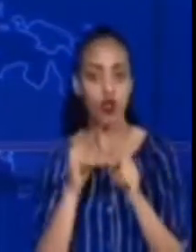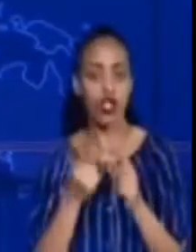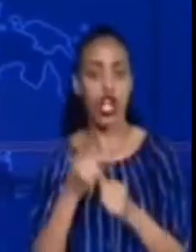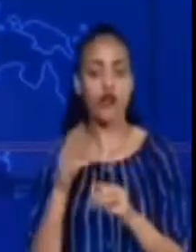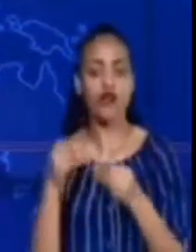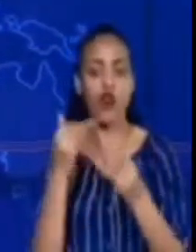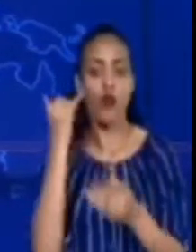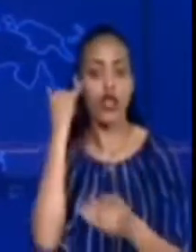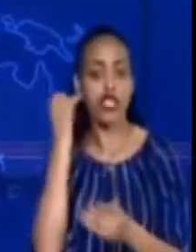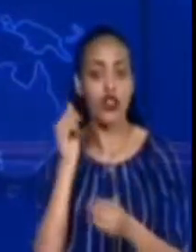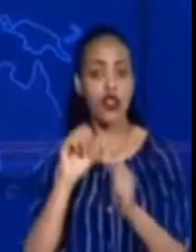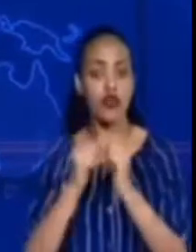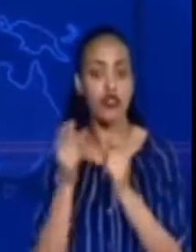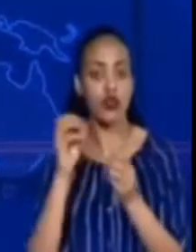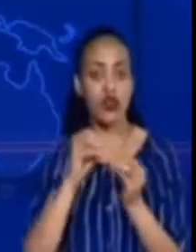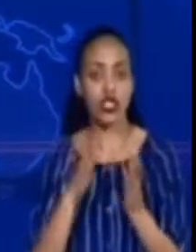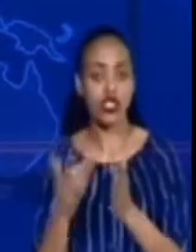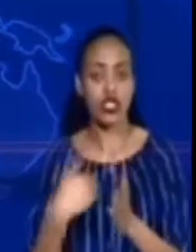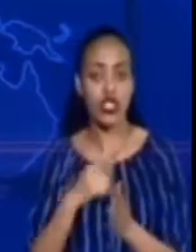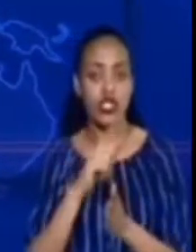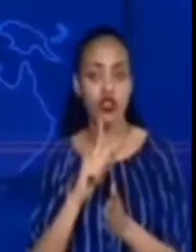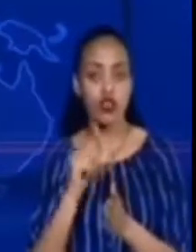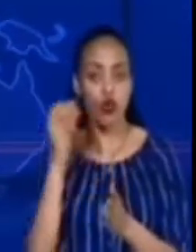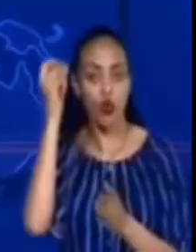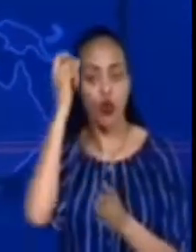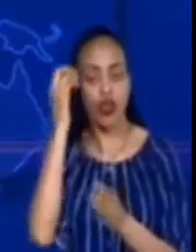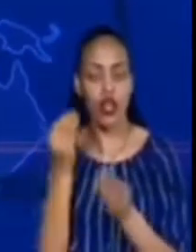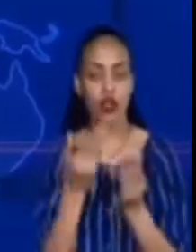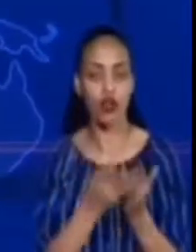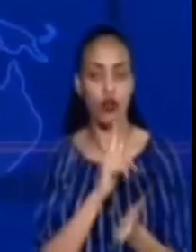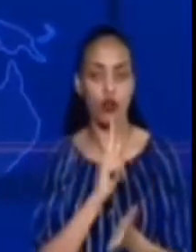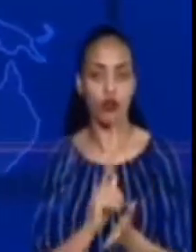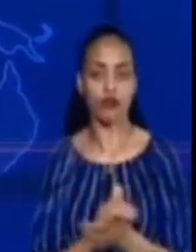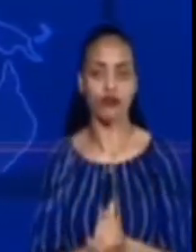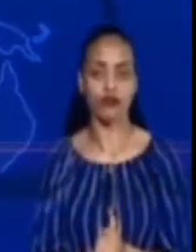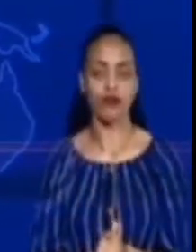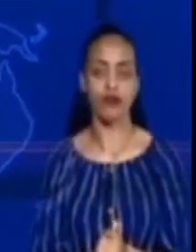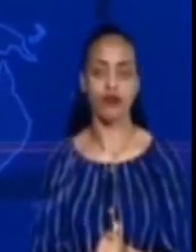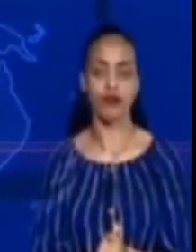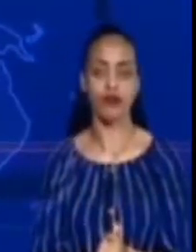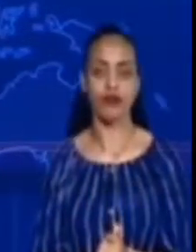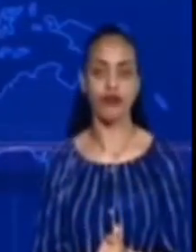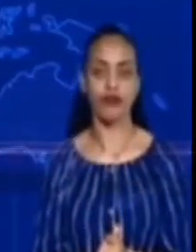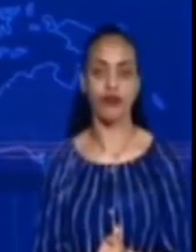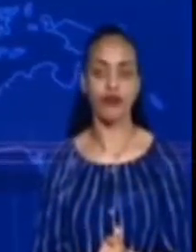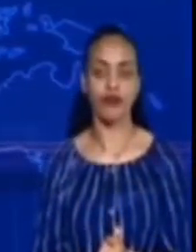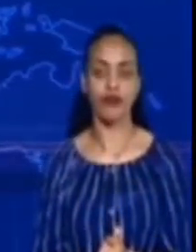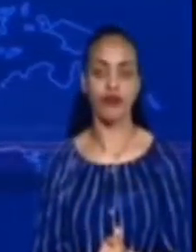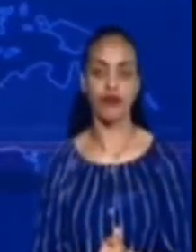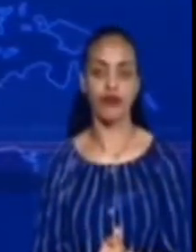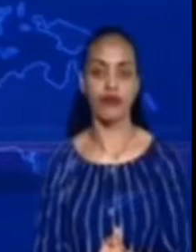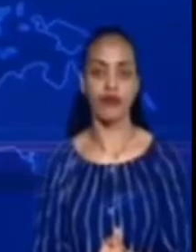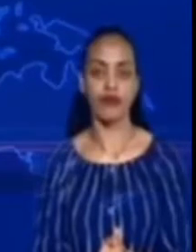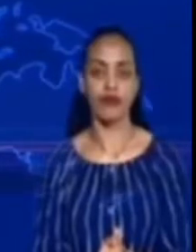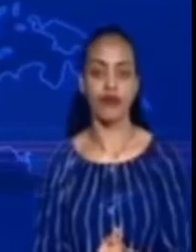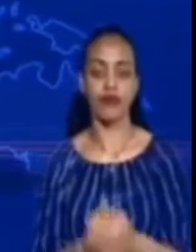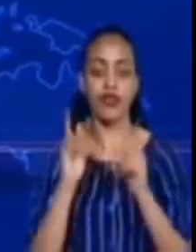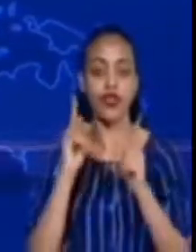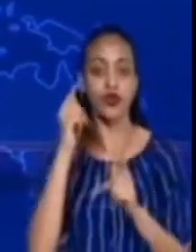ጀምጀም አህመድ አው ጀምጀም አህመድ ሱመያ ፋጡማ ጀበሉ አው ጀበል አው ጀበሉ ነው በሉ